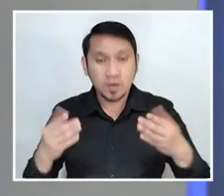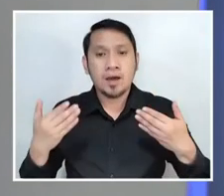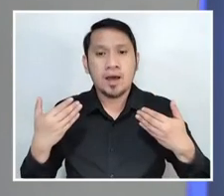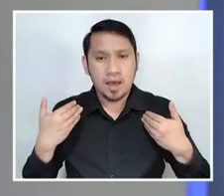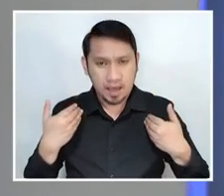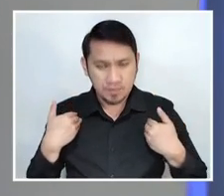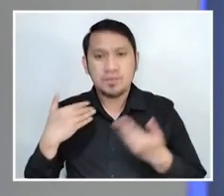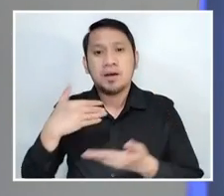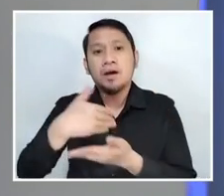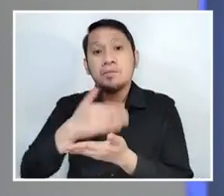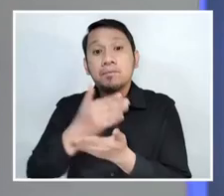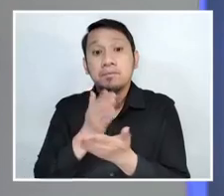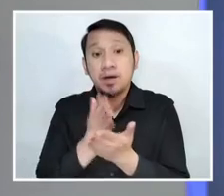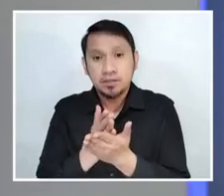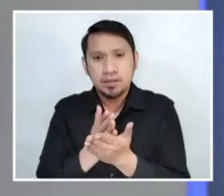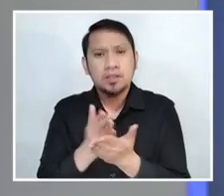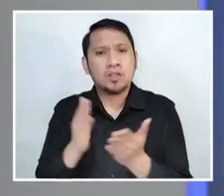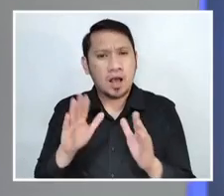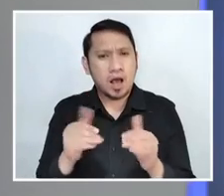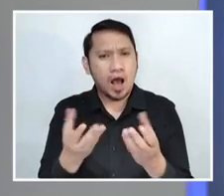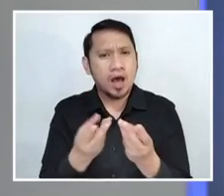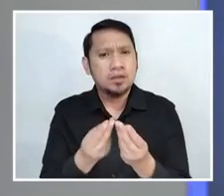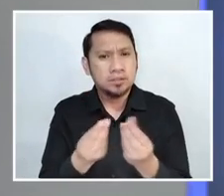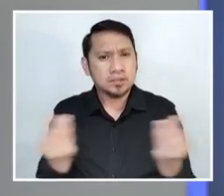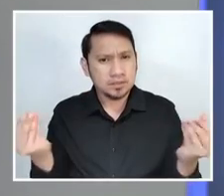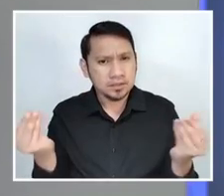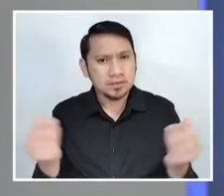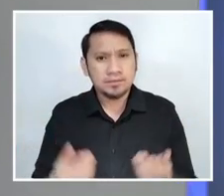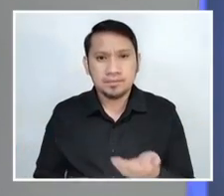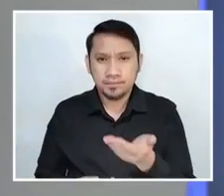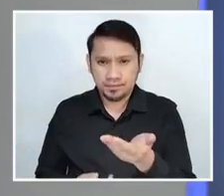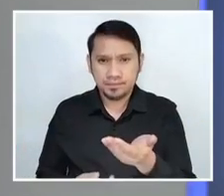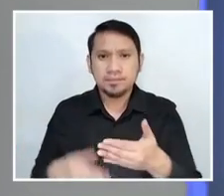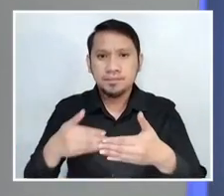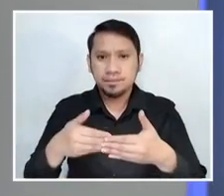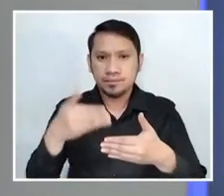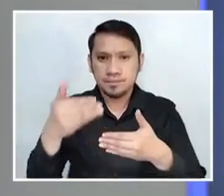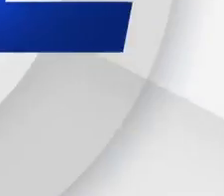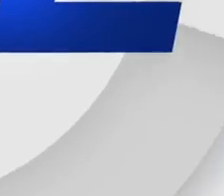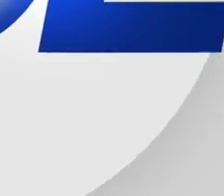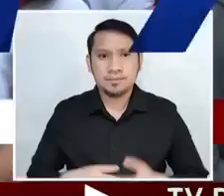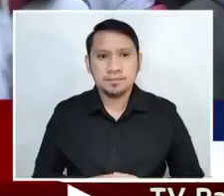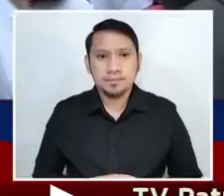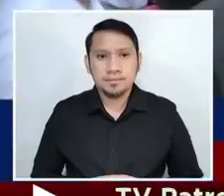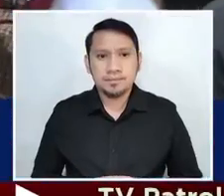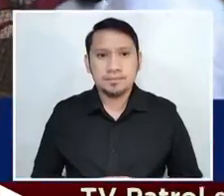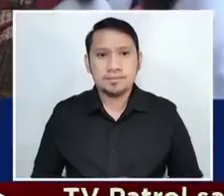pondo para mapunan ito. Nagpapatrol, Jeffrey Hernaez.